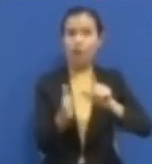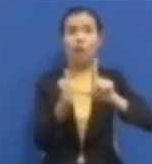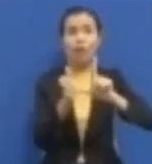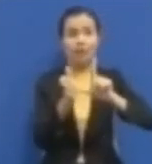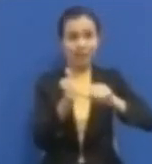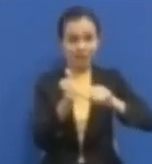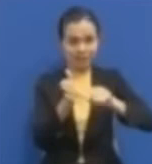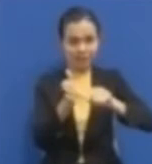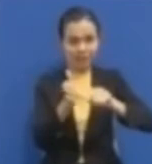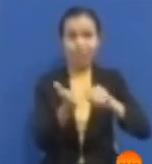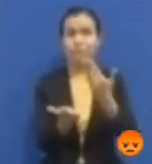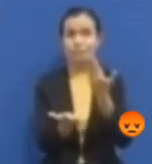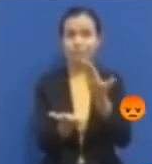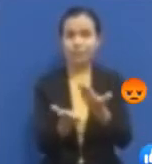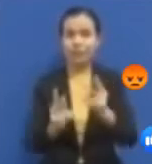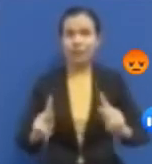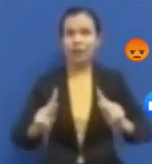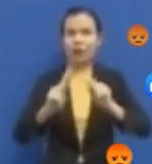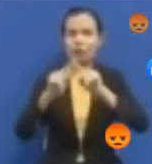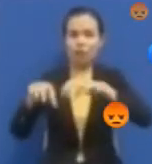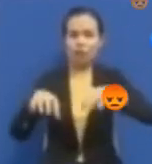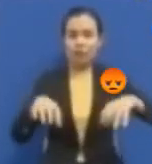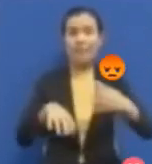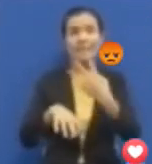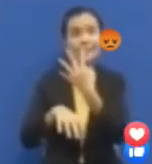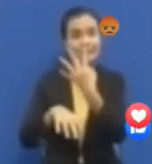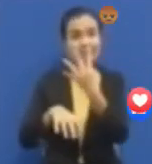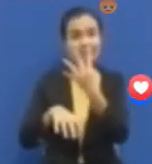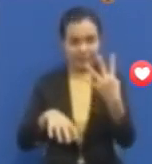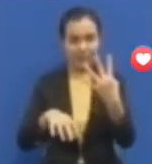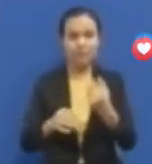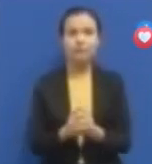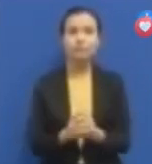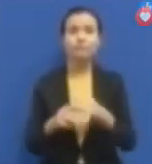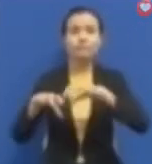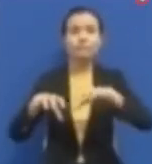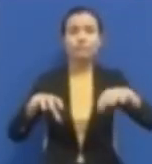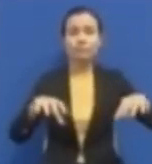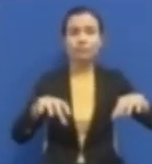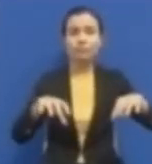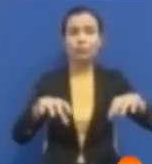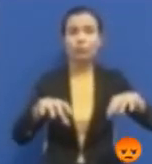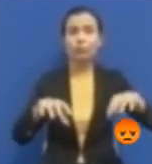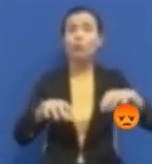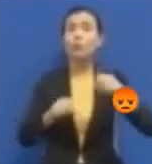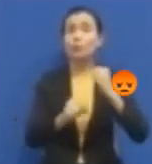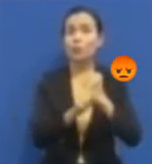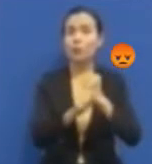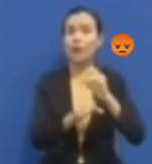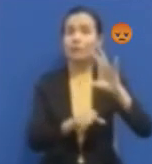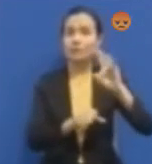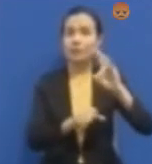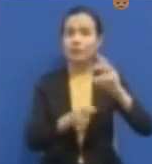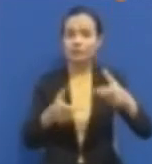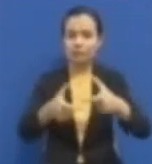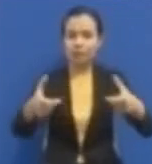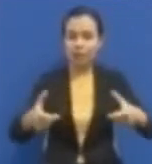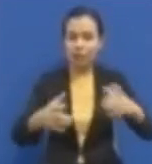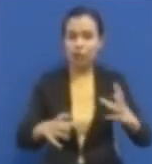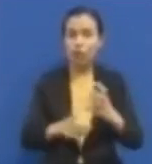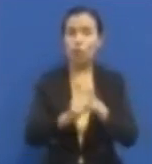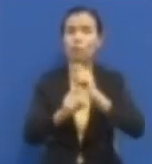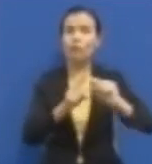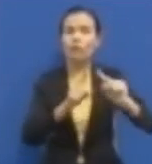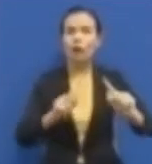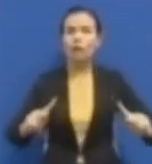การมีกระทรวงเพียง4กระทรวงเท่านั้นแล้วก็มีหน่วยงานอีก7หน่วยงานเท่านั้นที่รายงานความคืบหน้ากระทรวงอีก